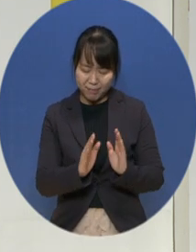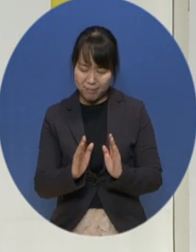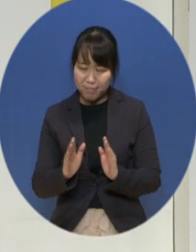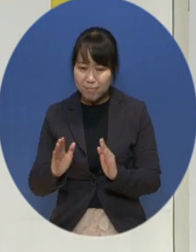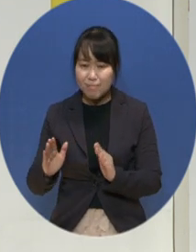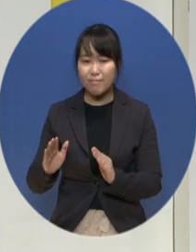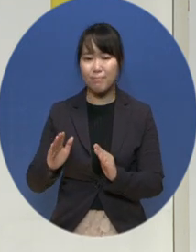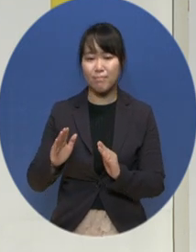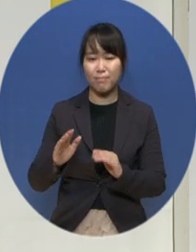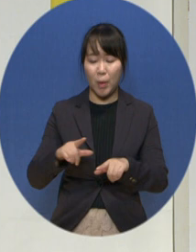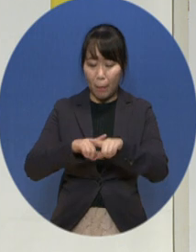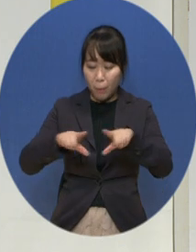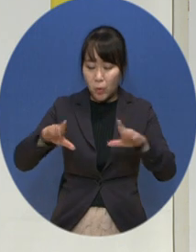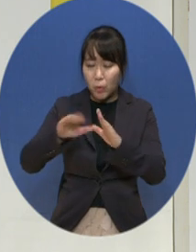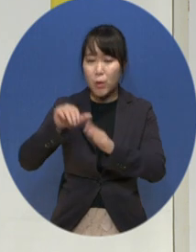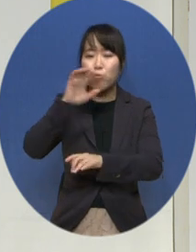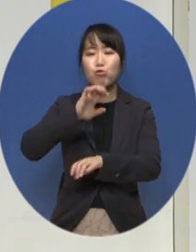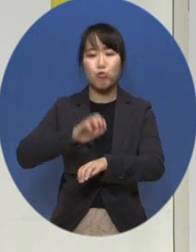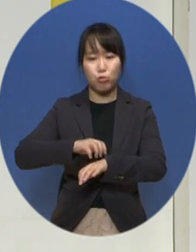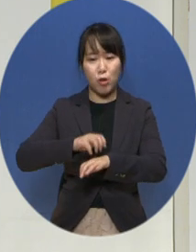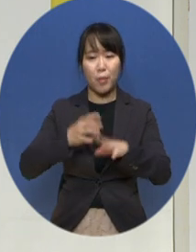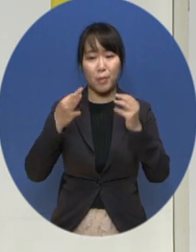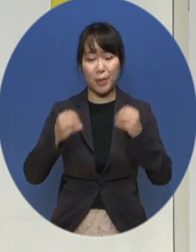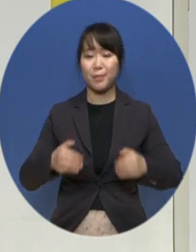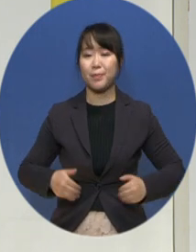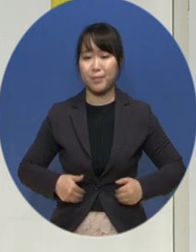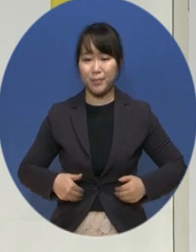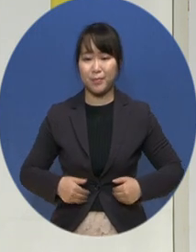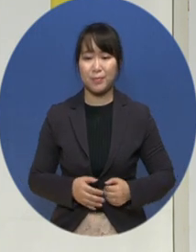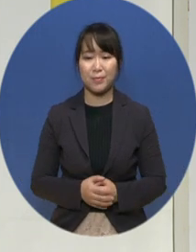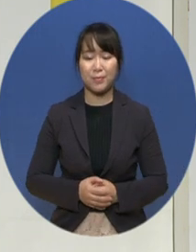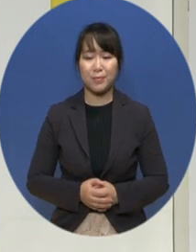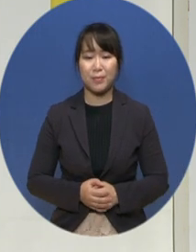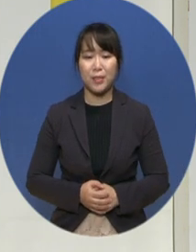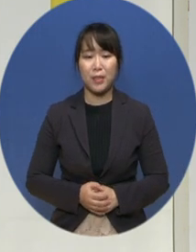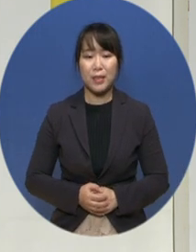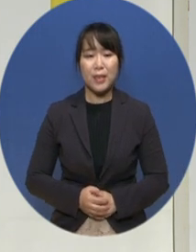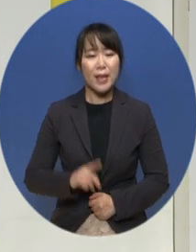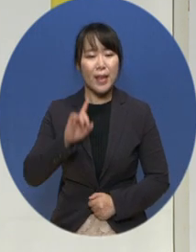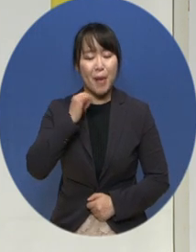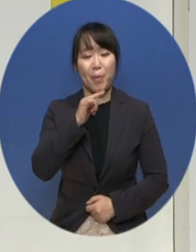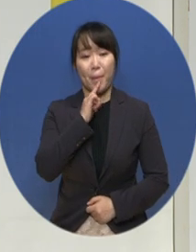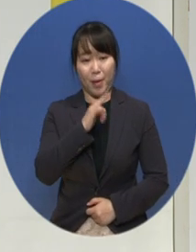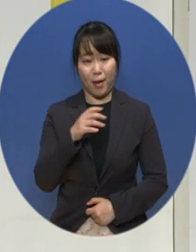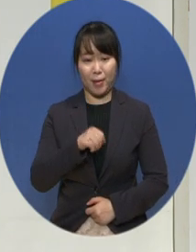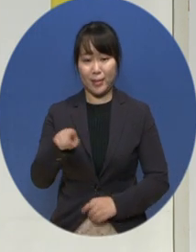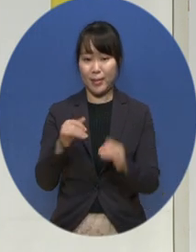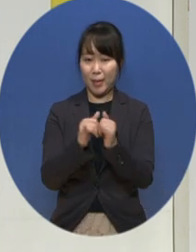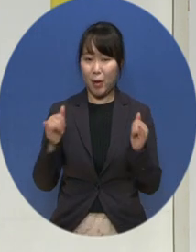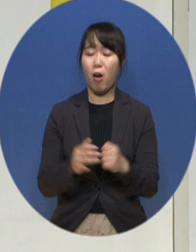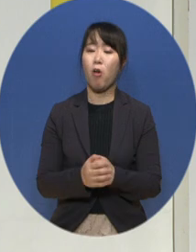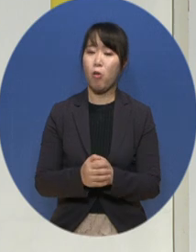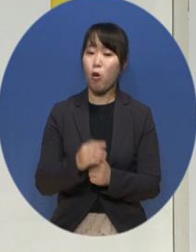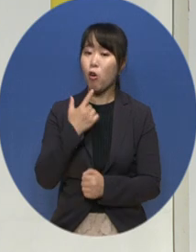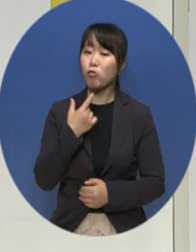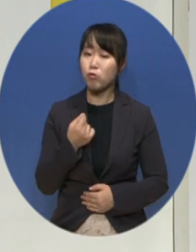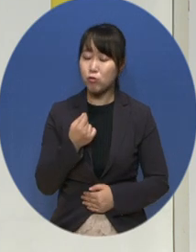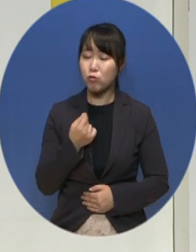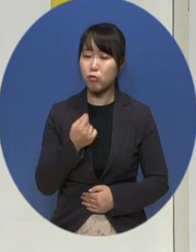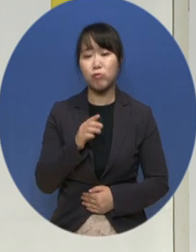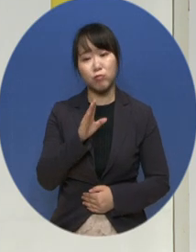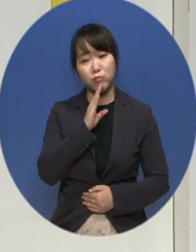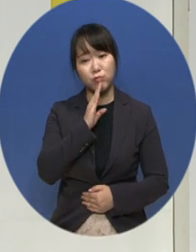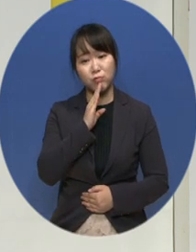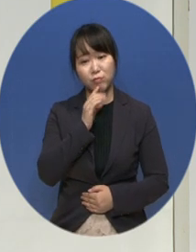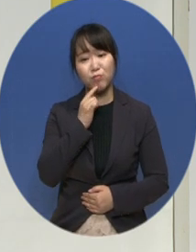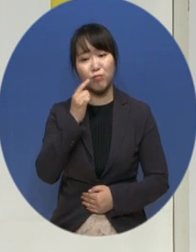다듬어 소 4 평소에 훈련은 좀 많이 해야 되겠죠 4 이쁜 말로 4 핸드백이 어 그래 오